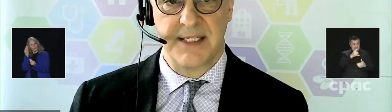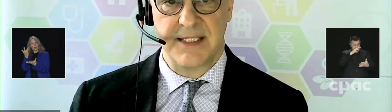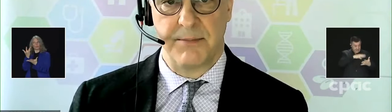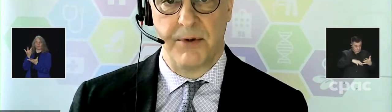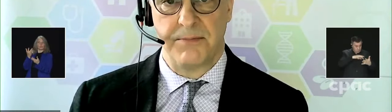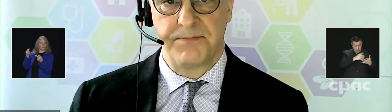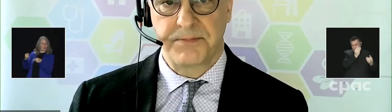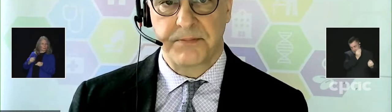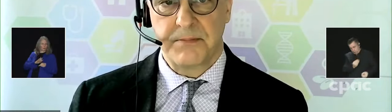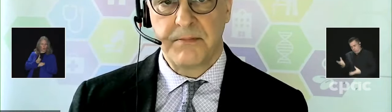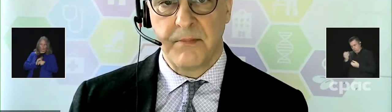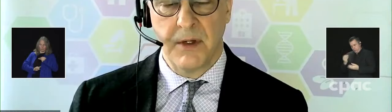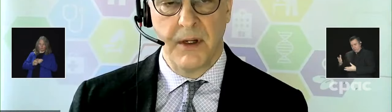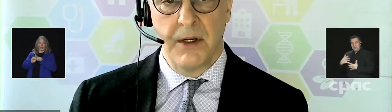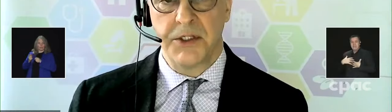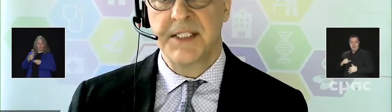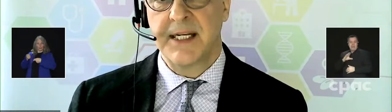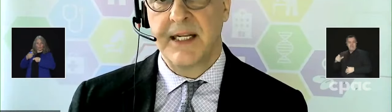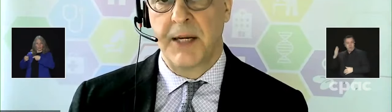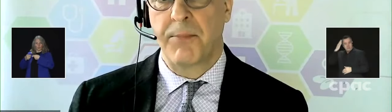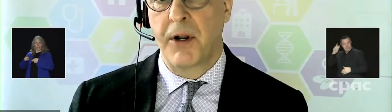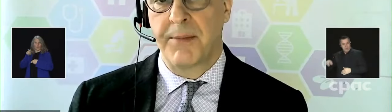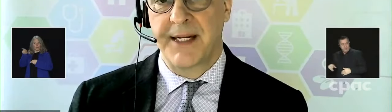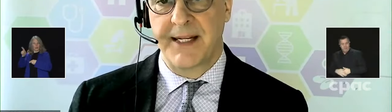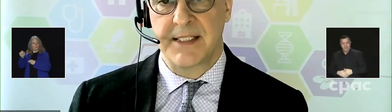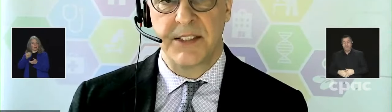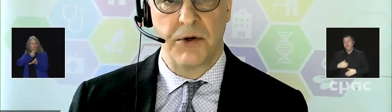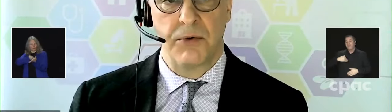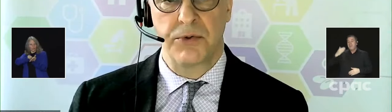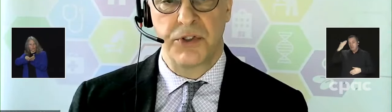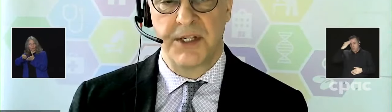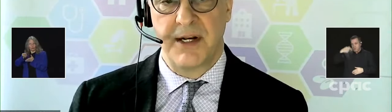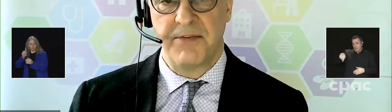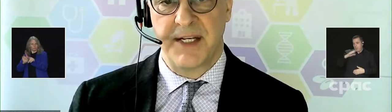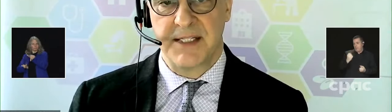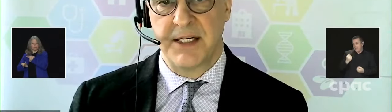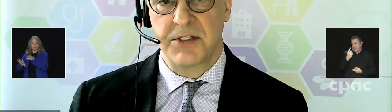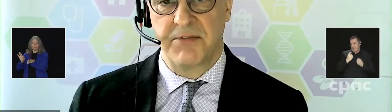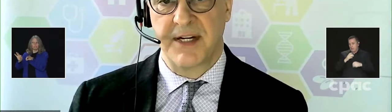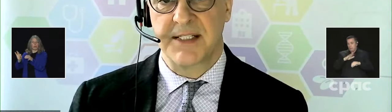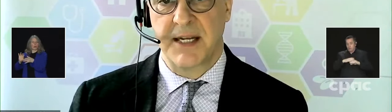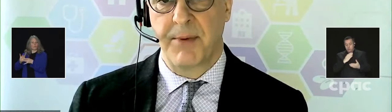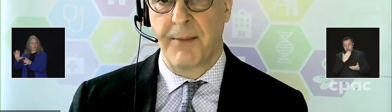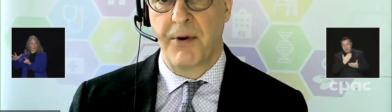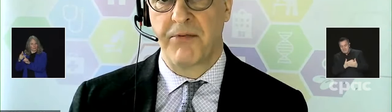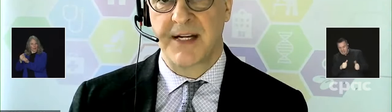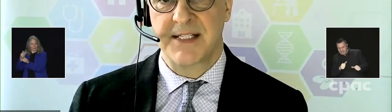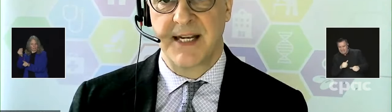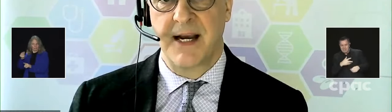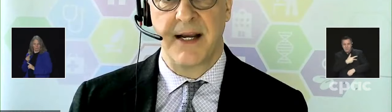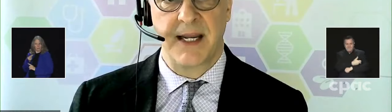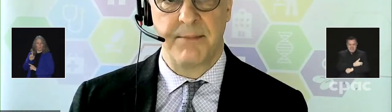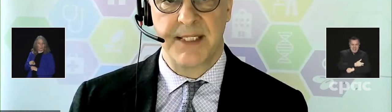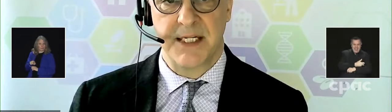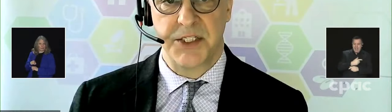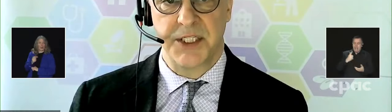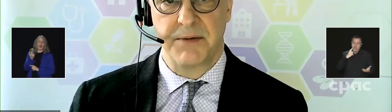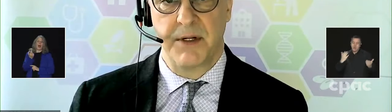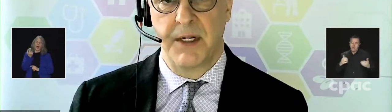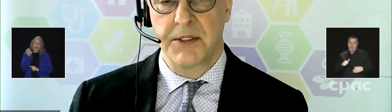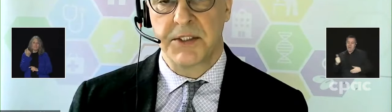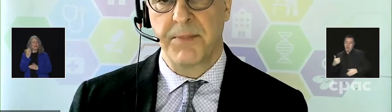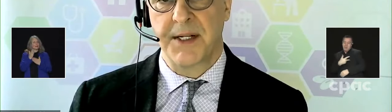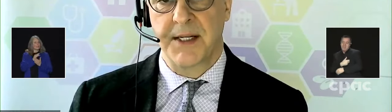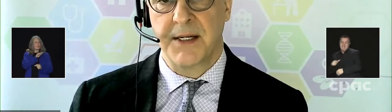deviendront accessibles. Je sais qu'il y a probablement des questions au sujet de l'efficacité de ce vaccin par rapport au vaccin à ARN